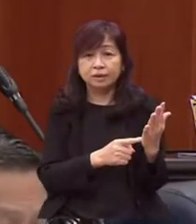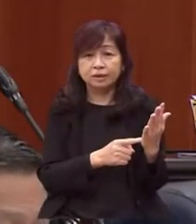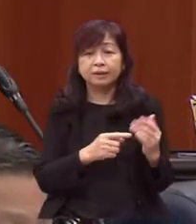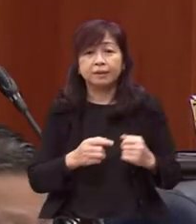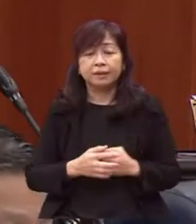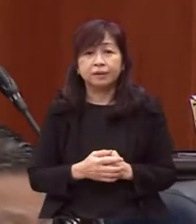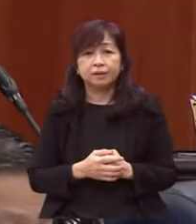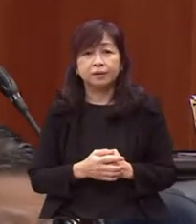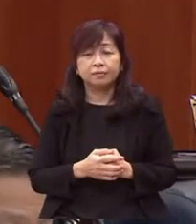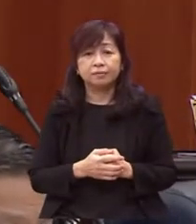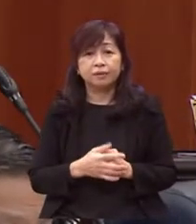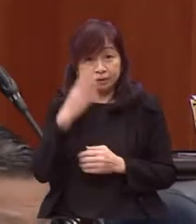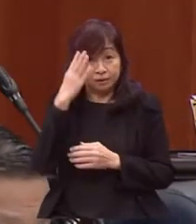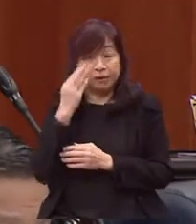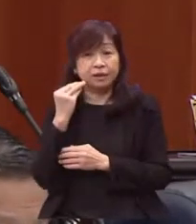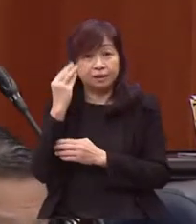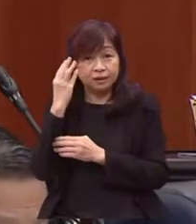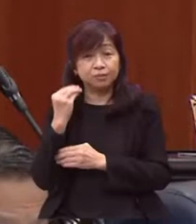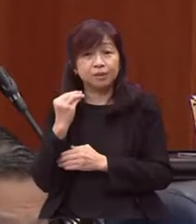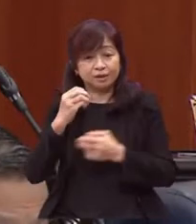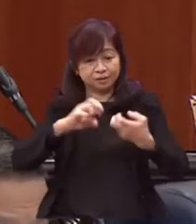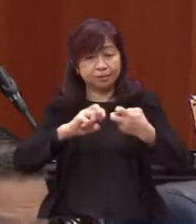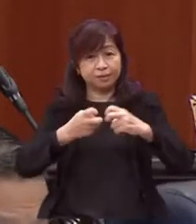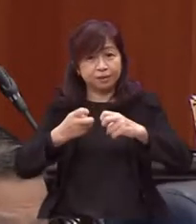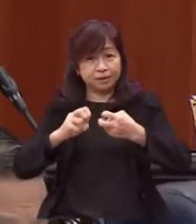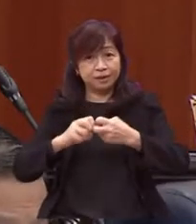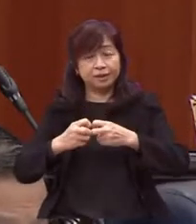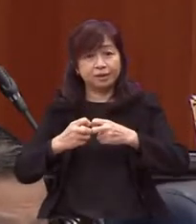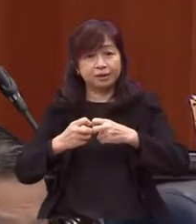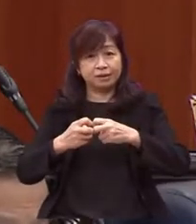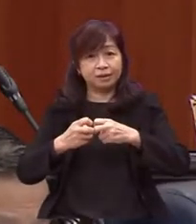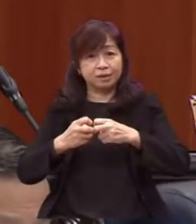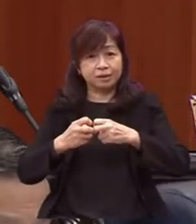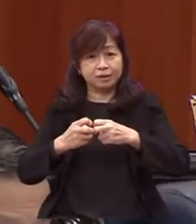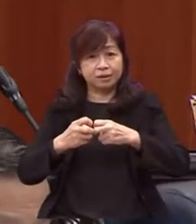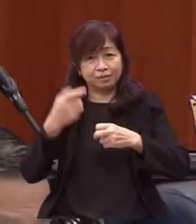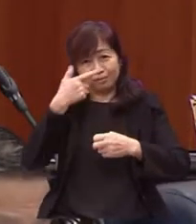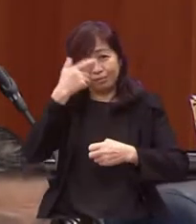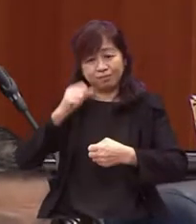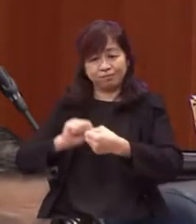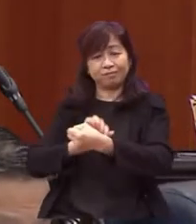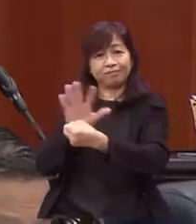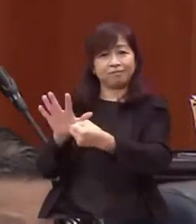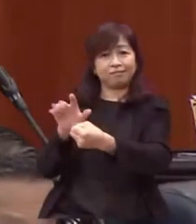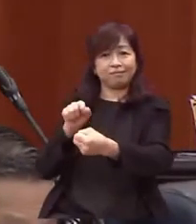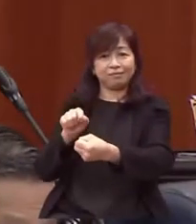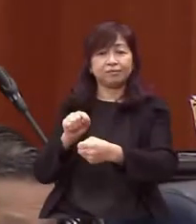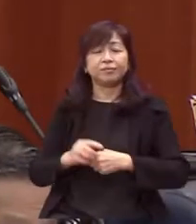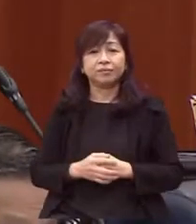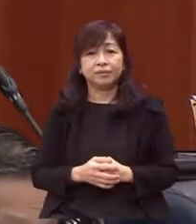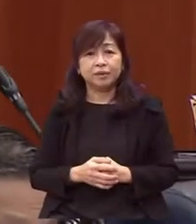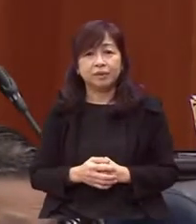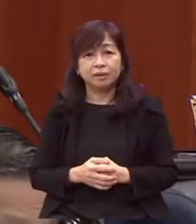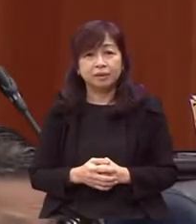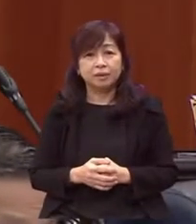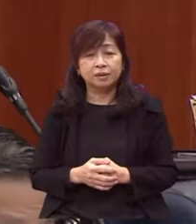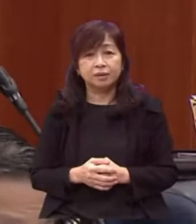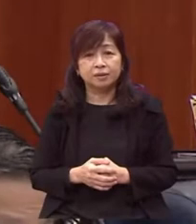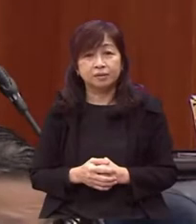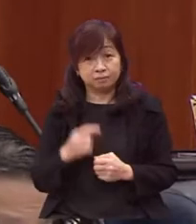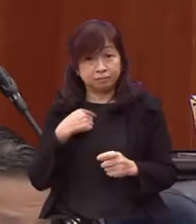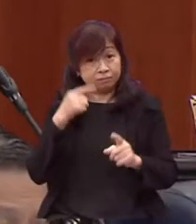menghadapi masalah sebelum ini akibat copy dan secara spesifiknya bagi saya